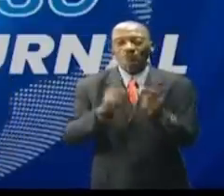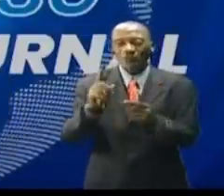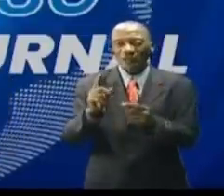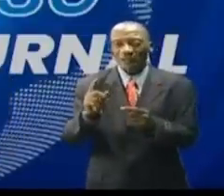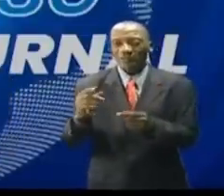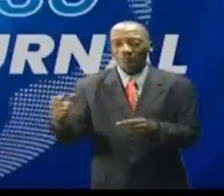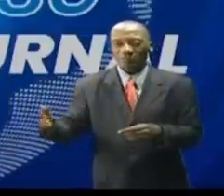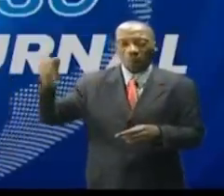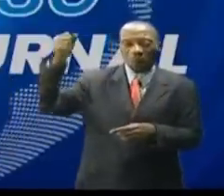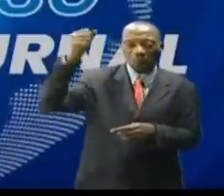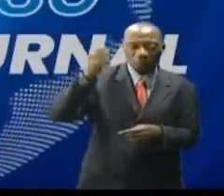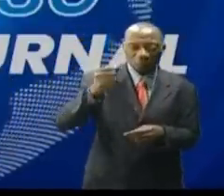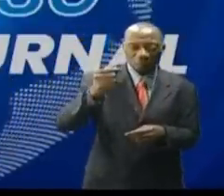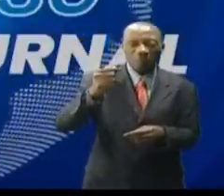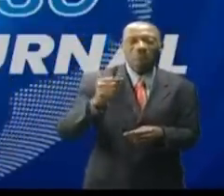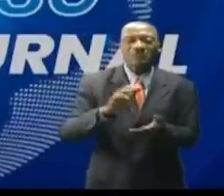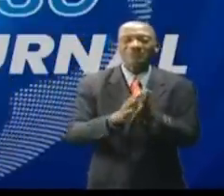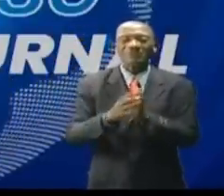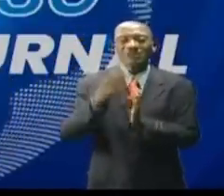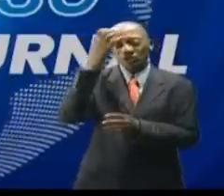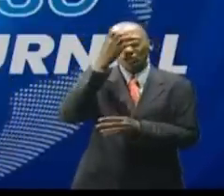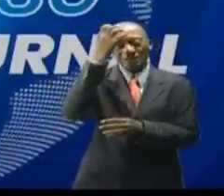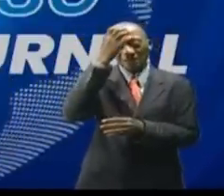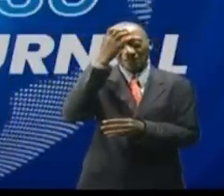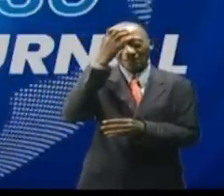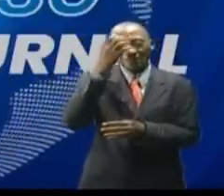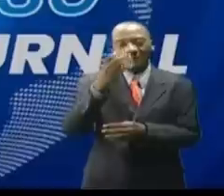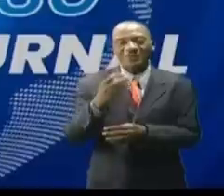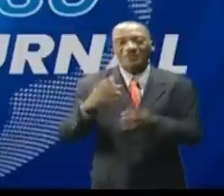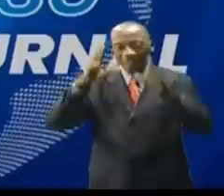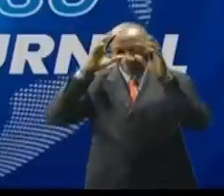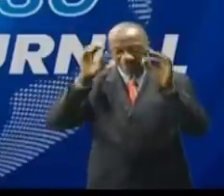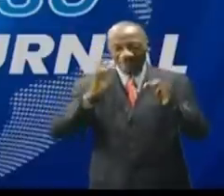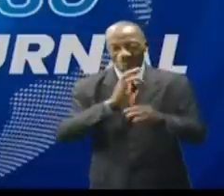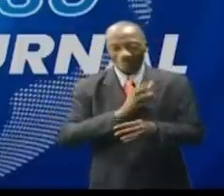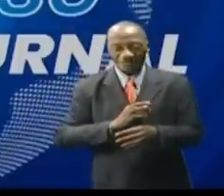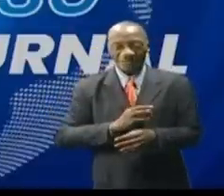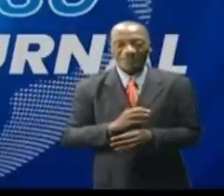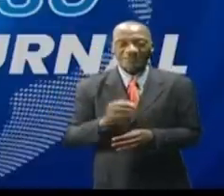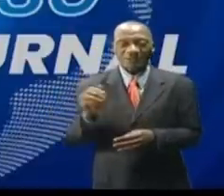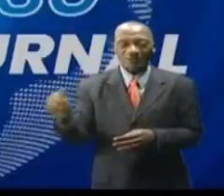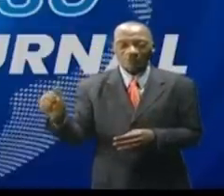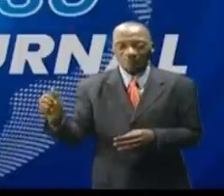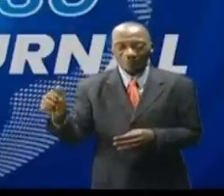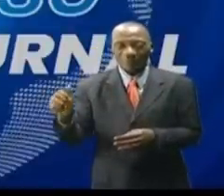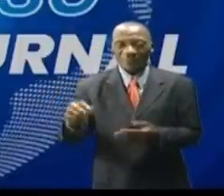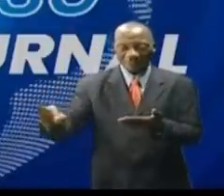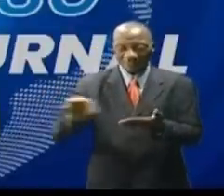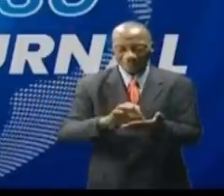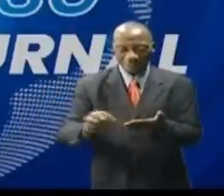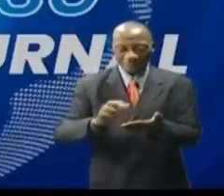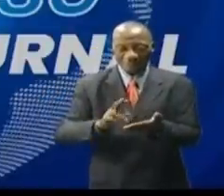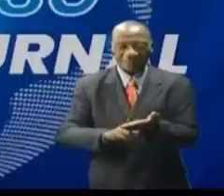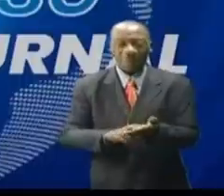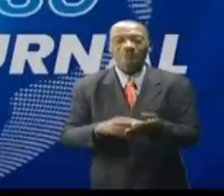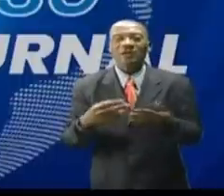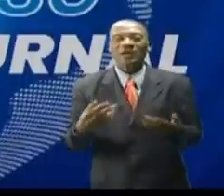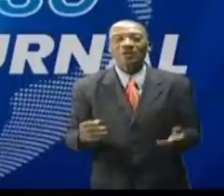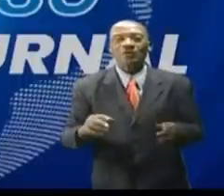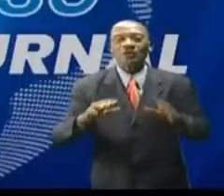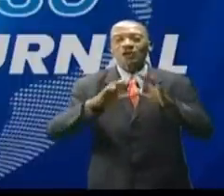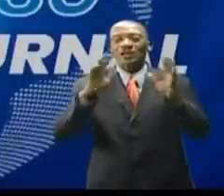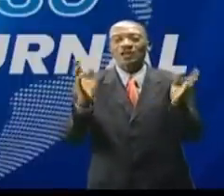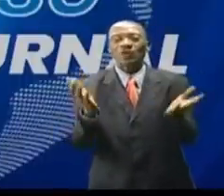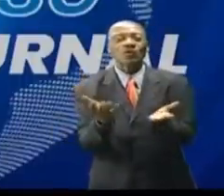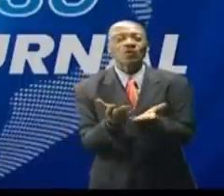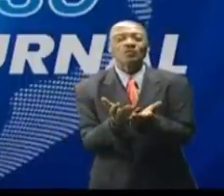de la République du Congo par le président de la République, Félix-Antoine Tshisekedi Tshilombo. Cette élévation a été saluée par la communauté Teke